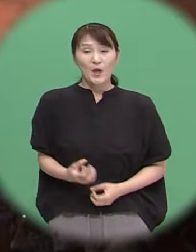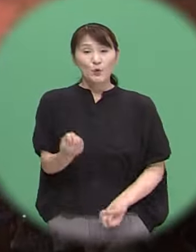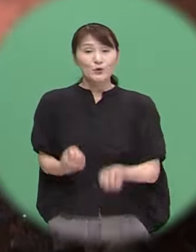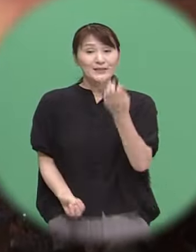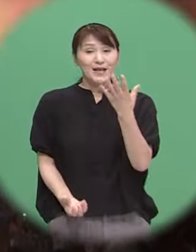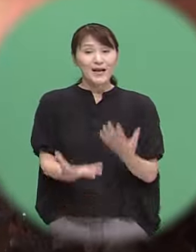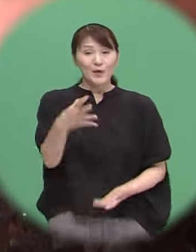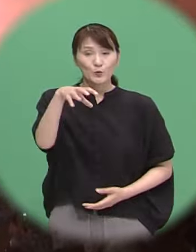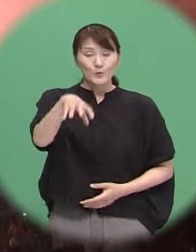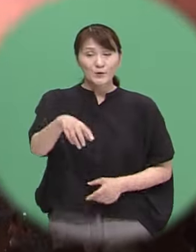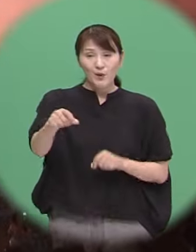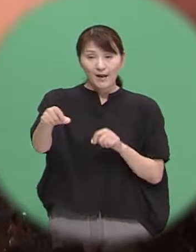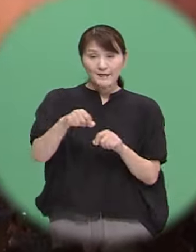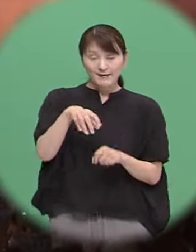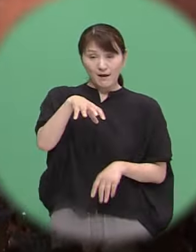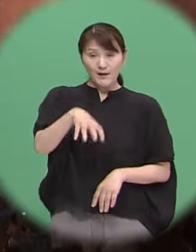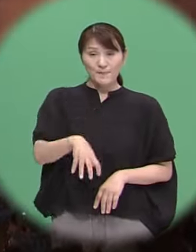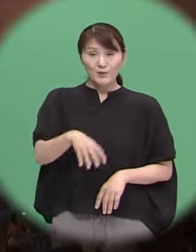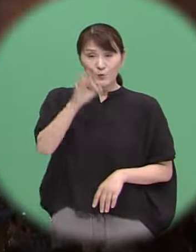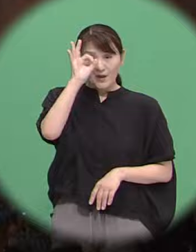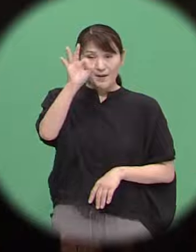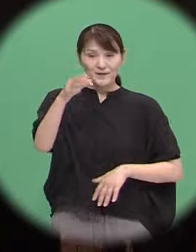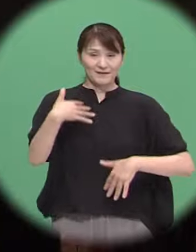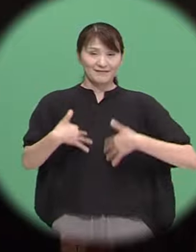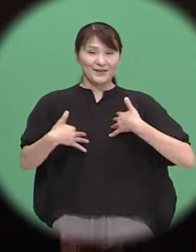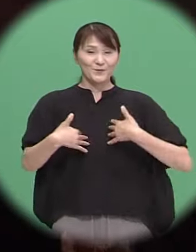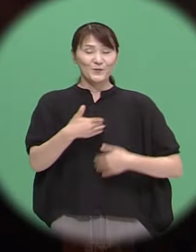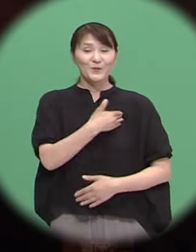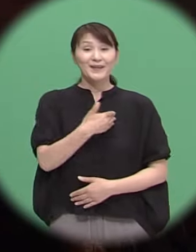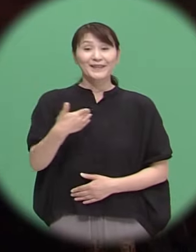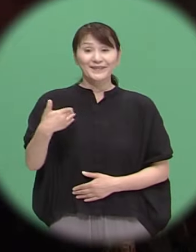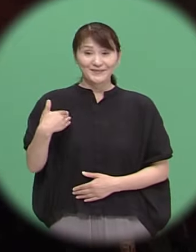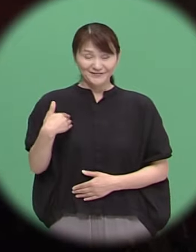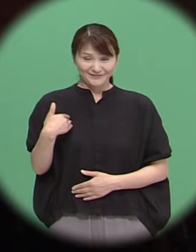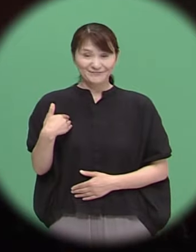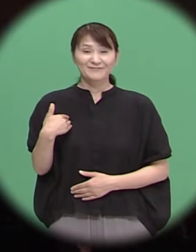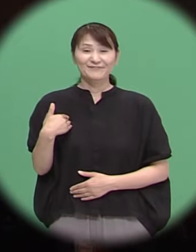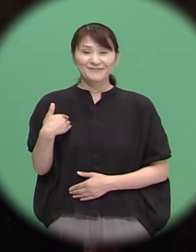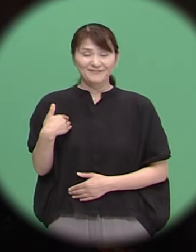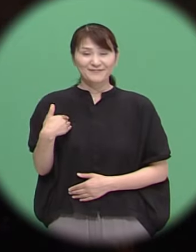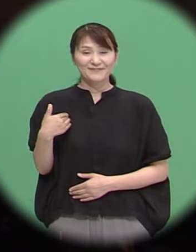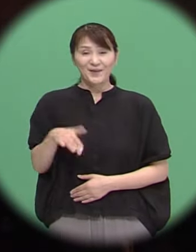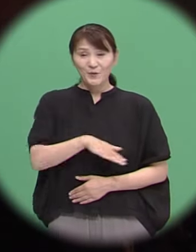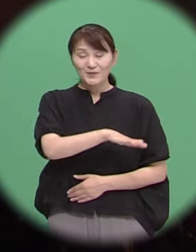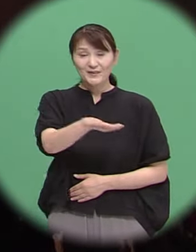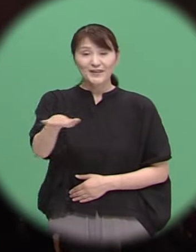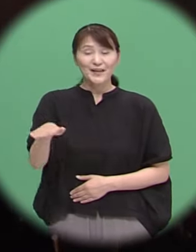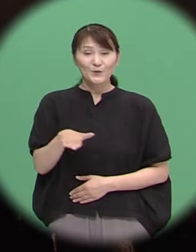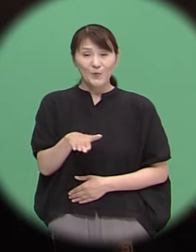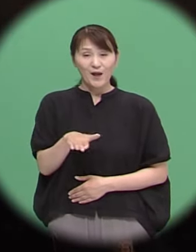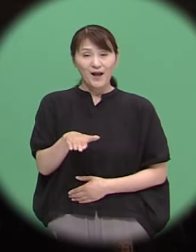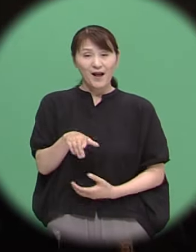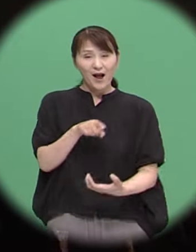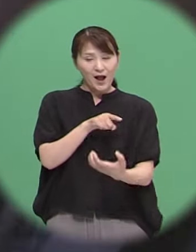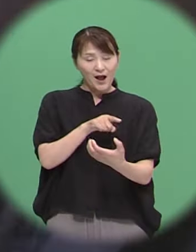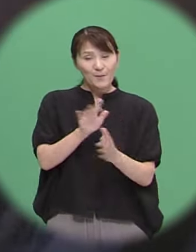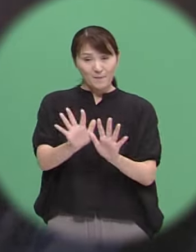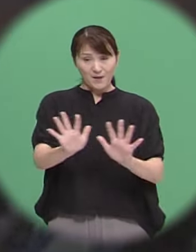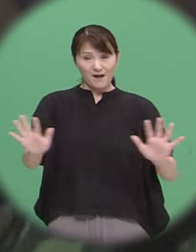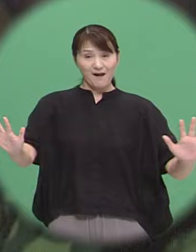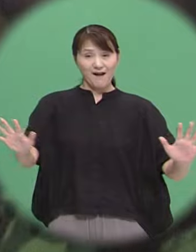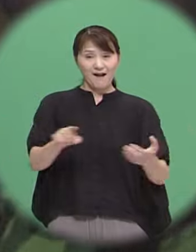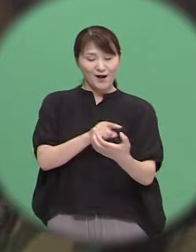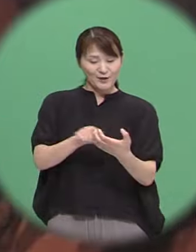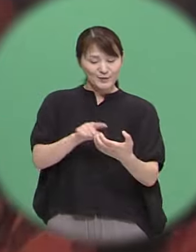所から比較的近いところで楽しめるのも特徴の一つで、訪れた人たちはスマートフォン